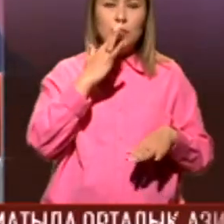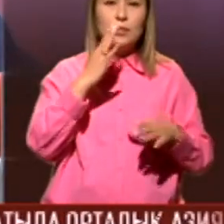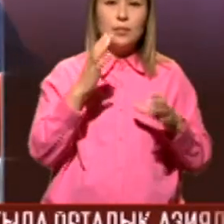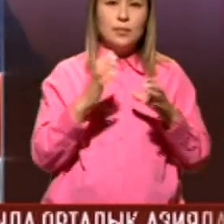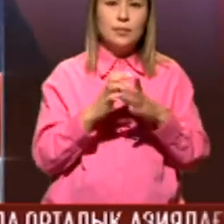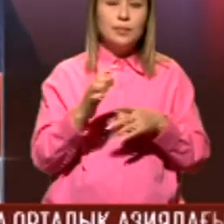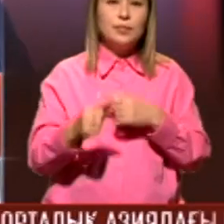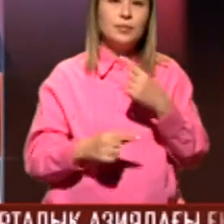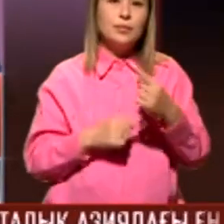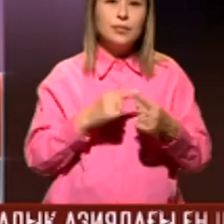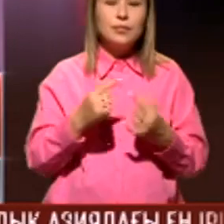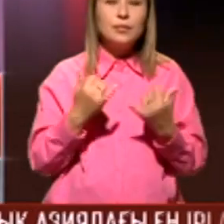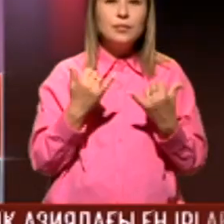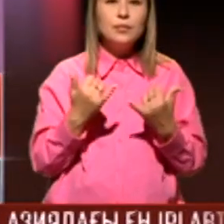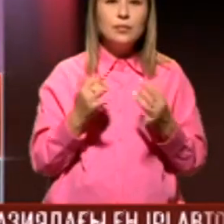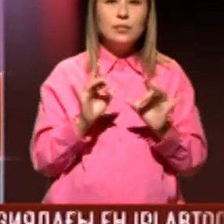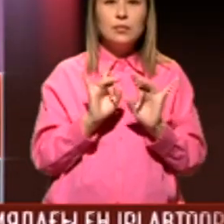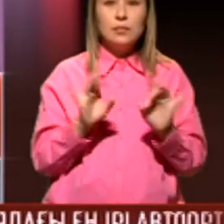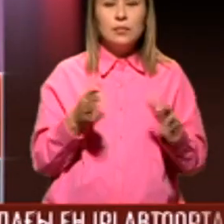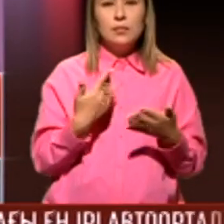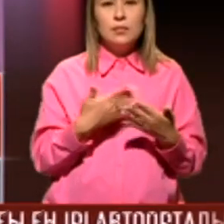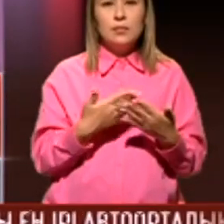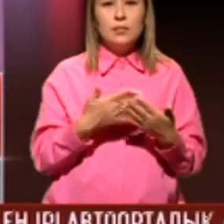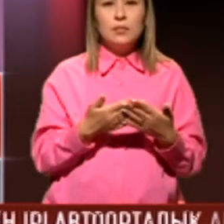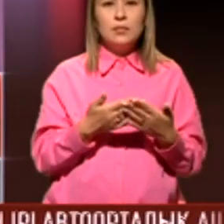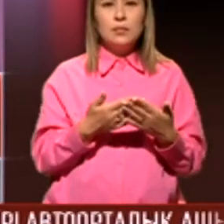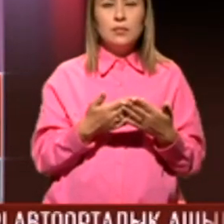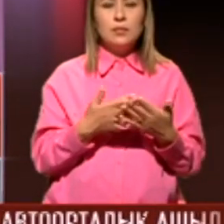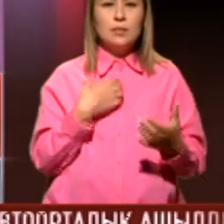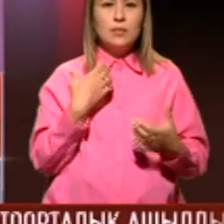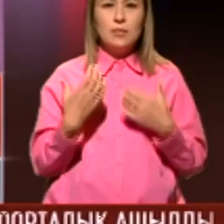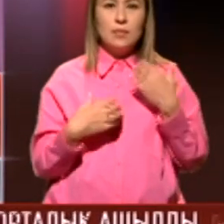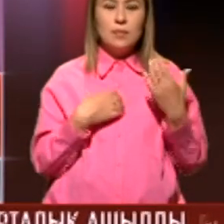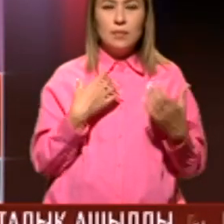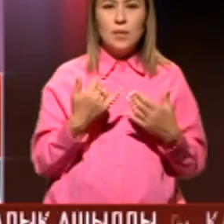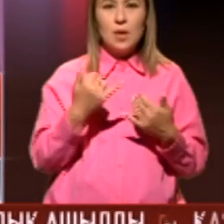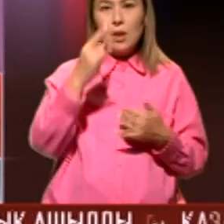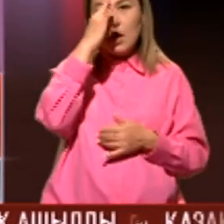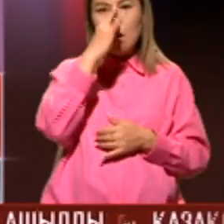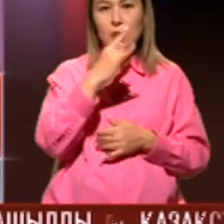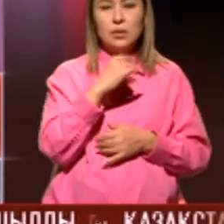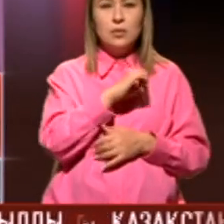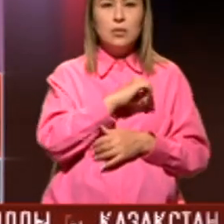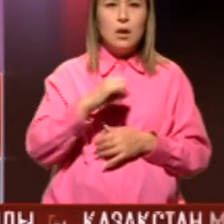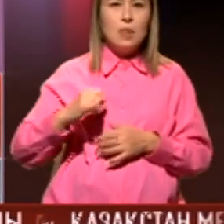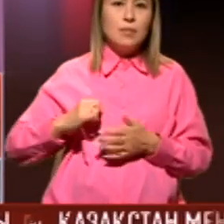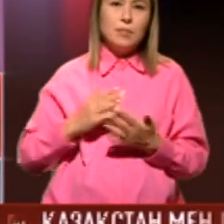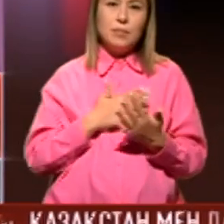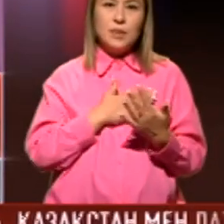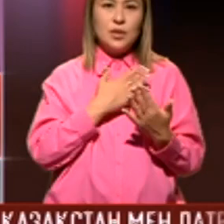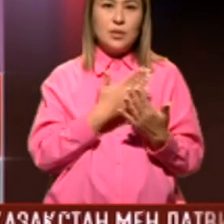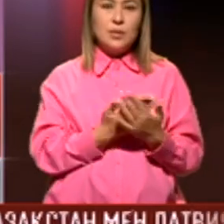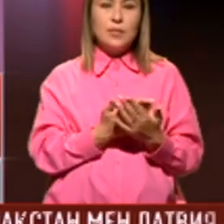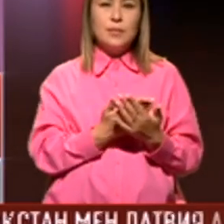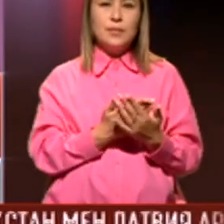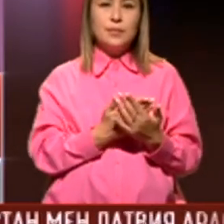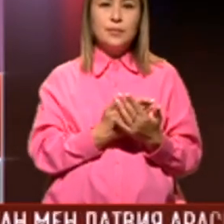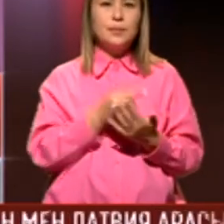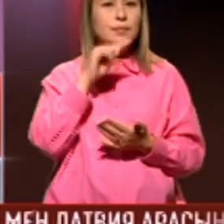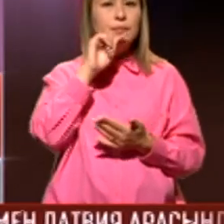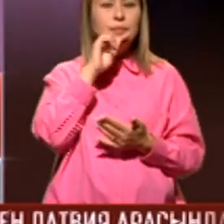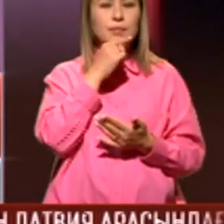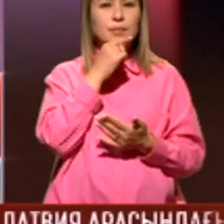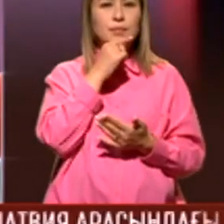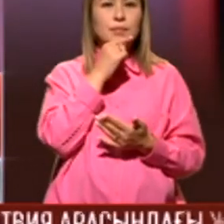саясатын мәселелер. Қарап тұрсаңыз жаңа осы айтылып жатқан дүниелер біздің ең Қазақстанда ең бір белсенді